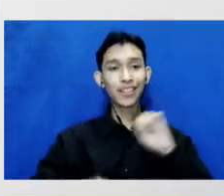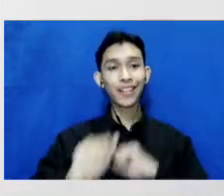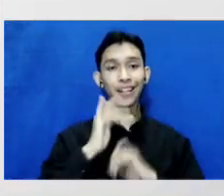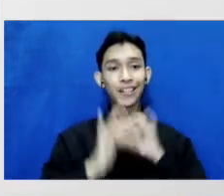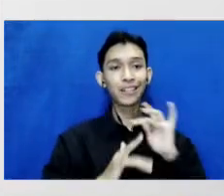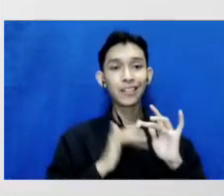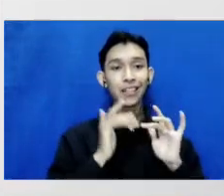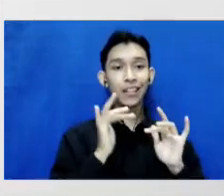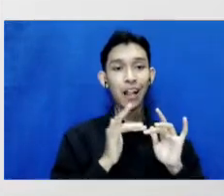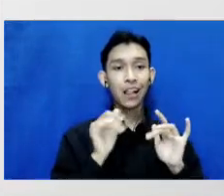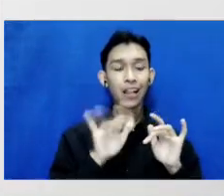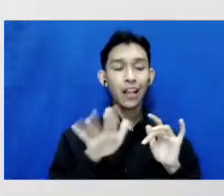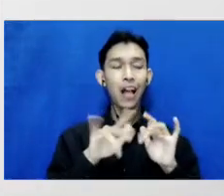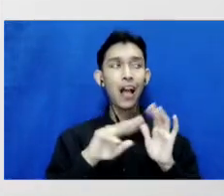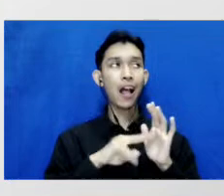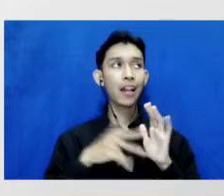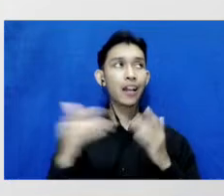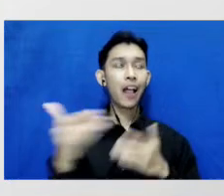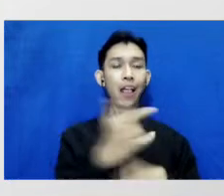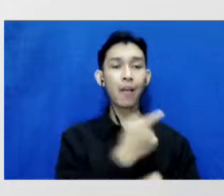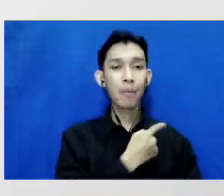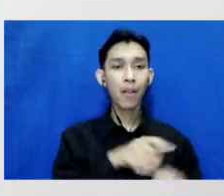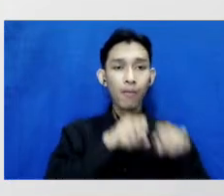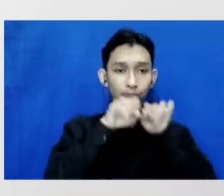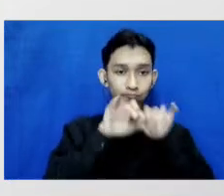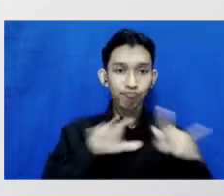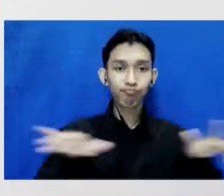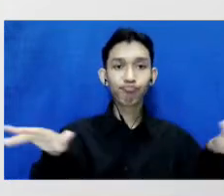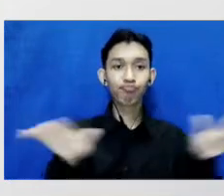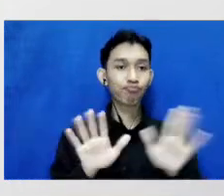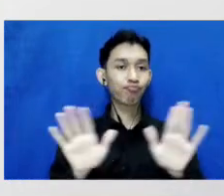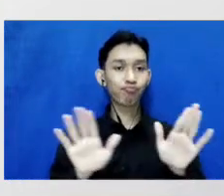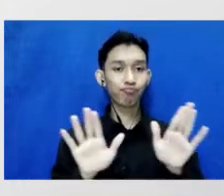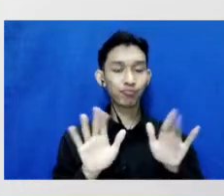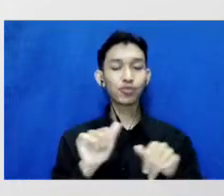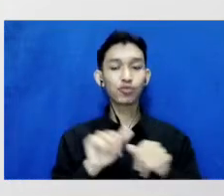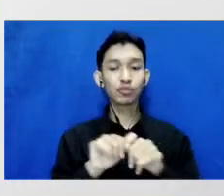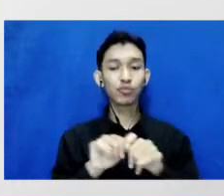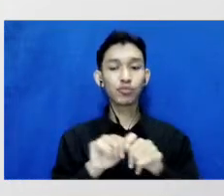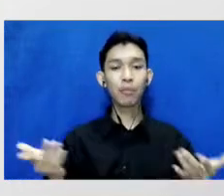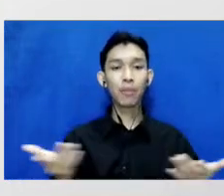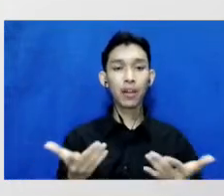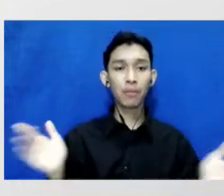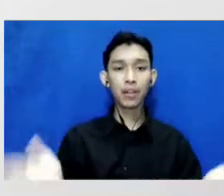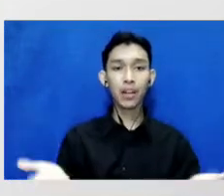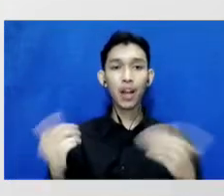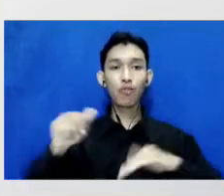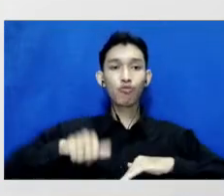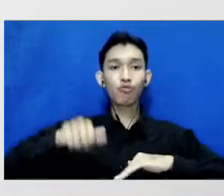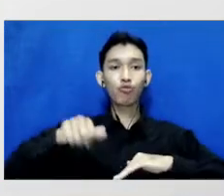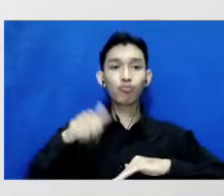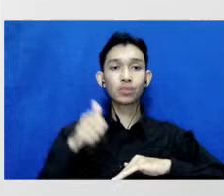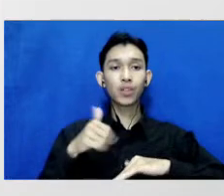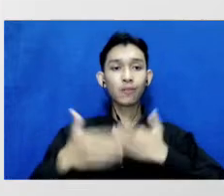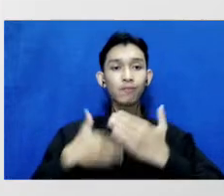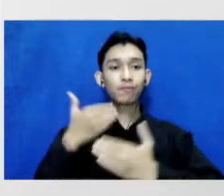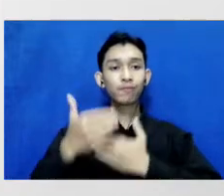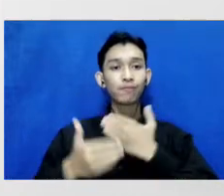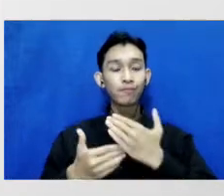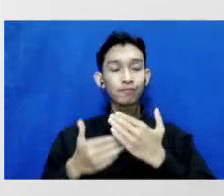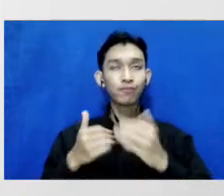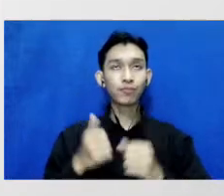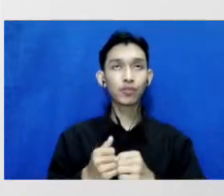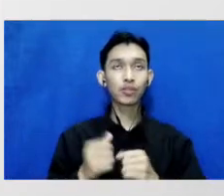akan terjadi kebocoran data dan bagaimana nanti penegakan hukum akan dilakukan, ya, terkait hal-hal seperti ini. Nah, sebelum kita lanjut